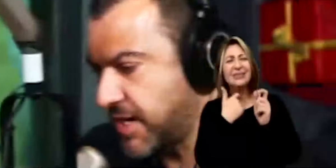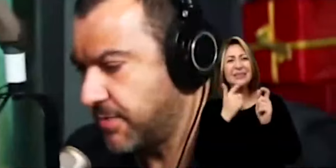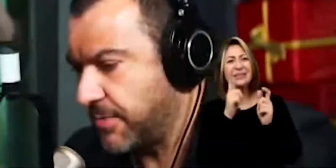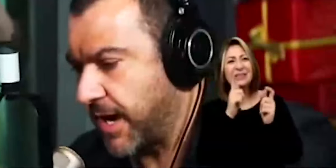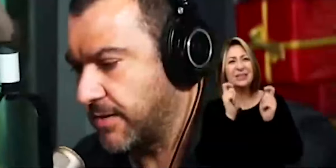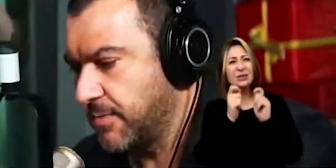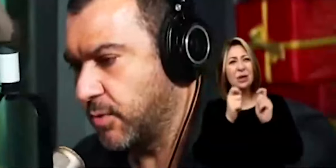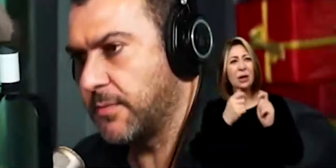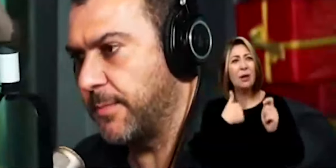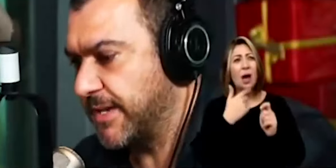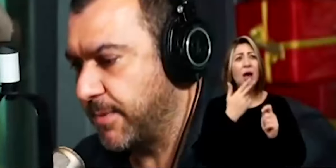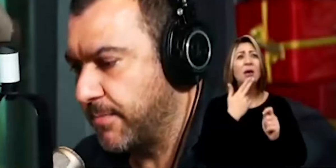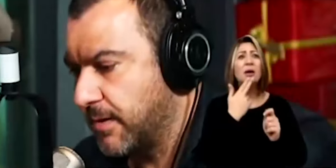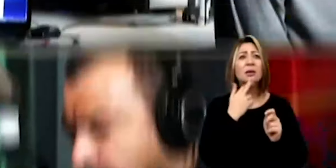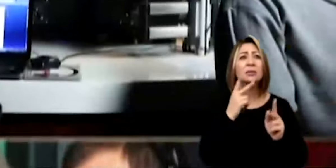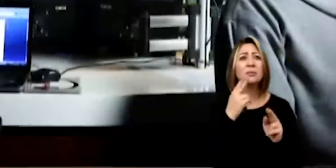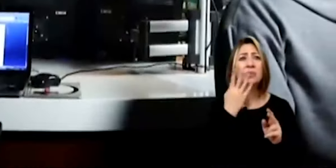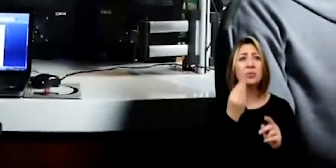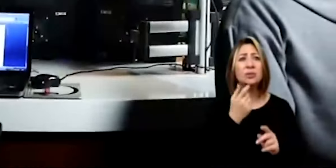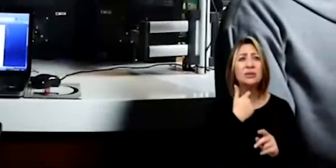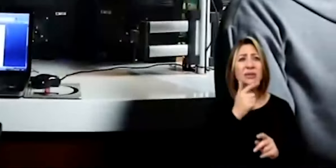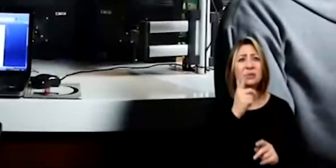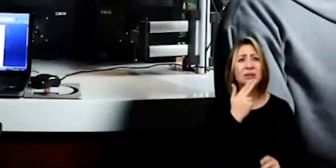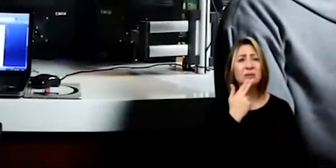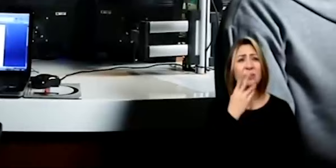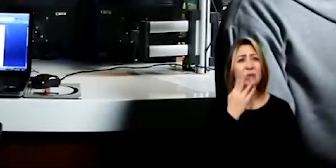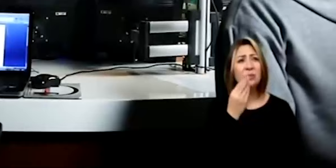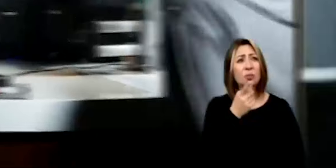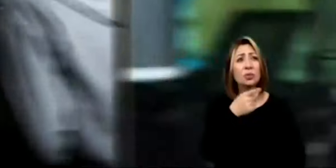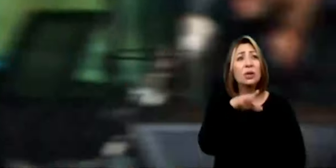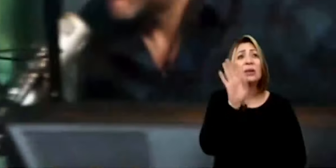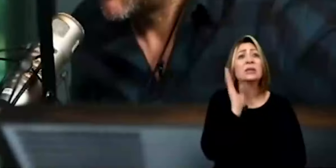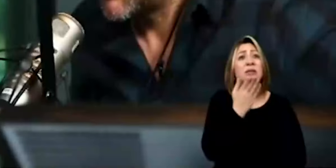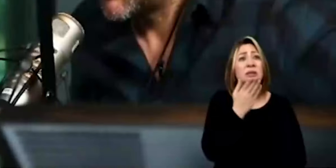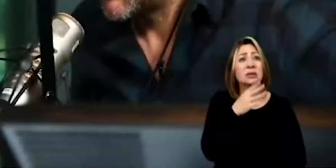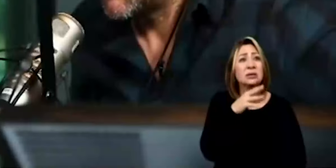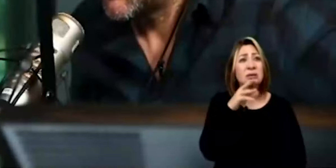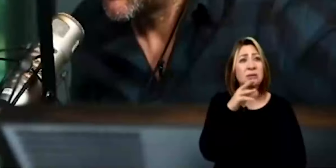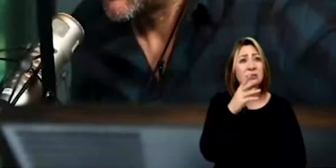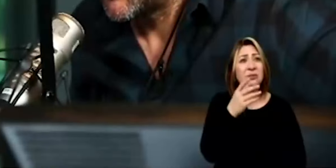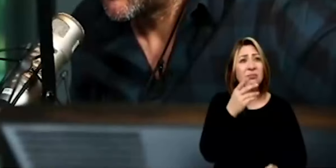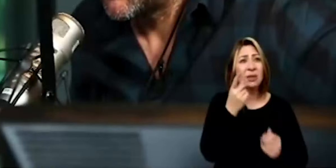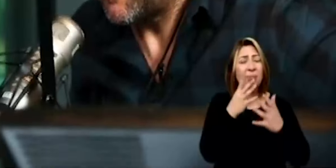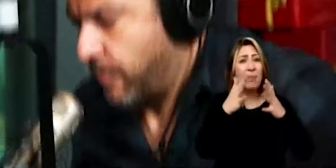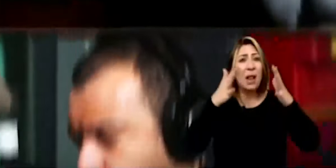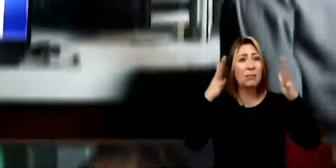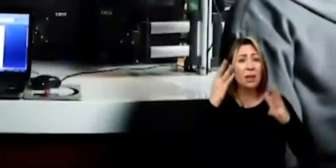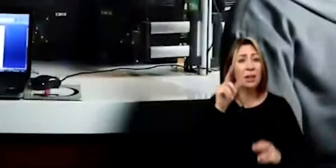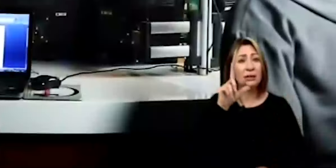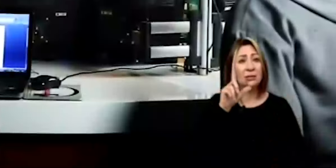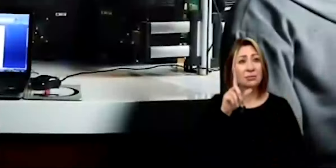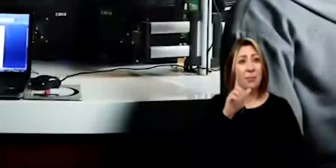Herhalde şöyle bir şeydi benim eğer değil mi? Bana benzemedi mi? Yok ya bu da sen değilsin. 8K civarını biraz parlatman